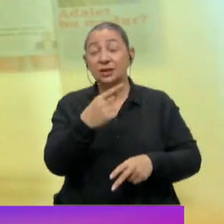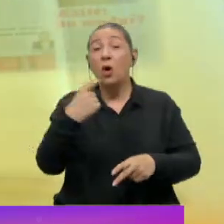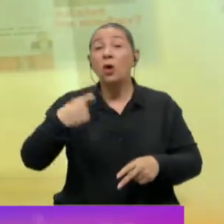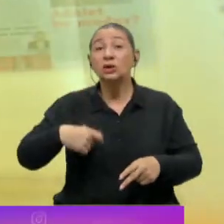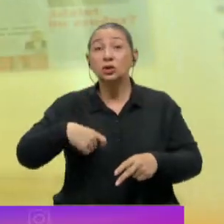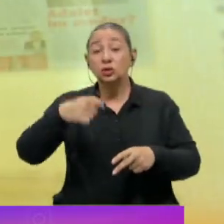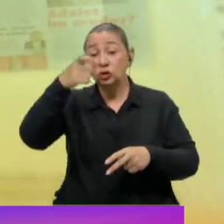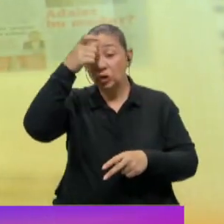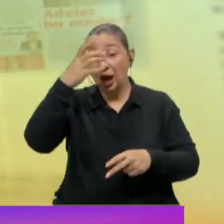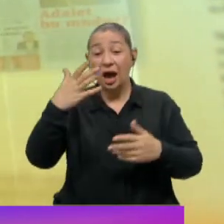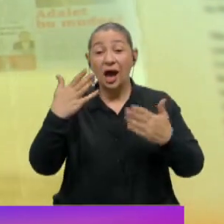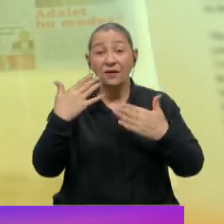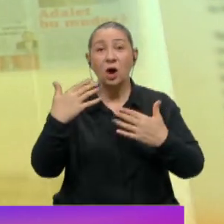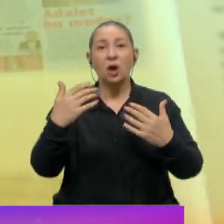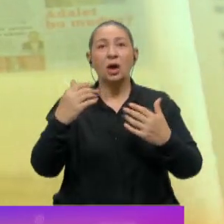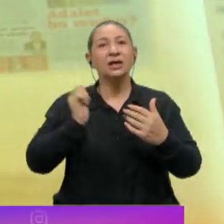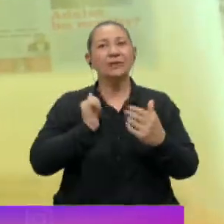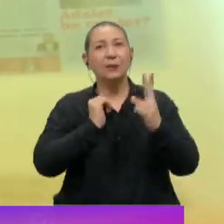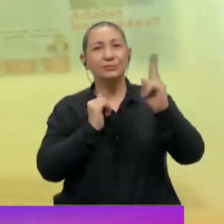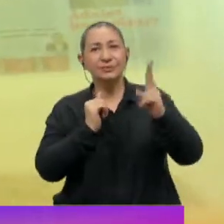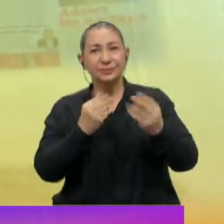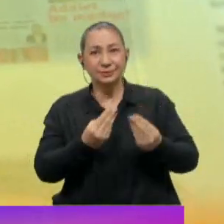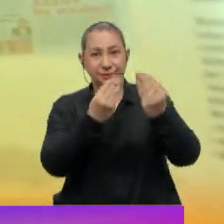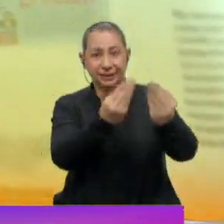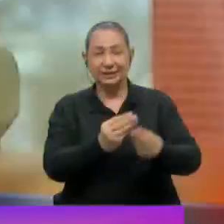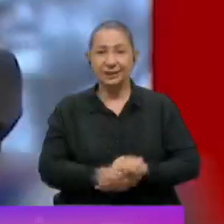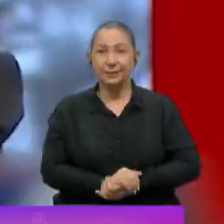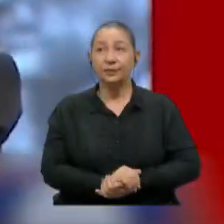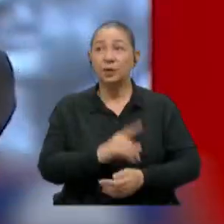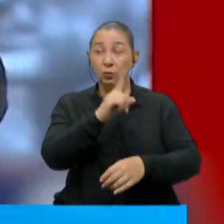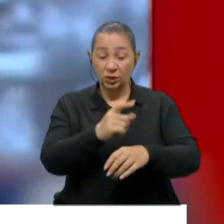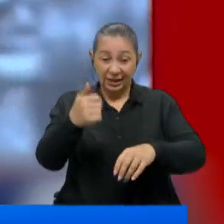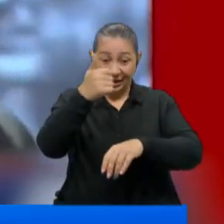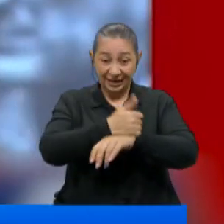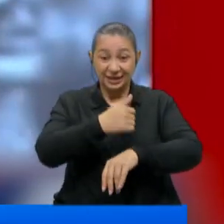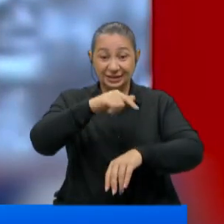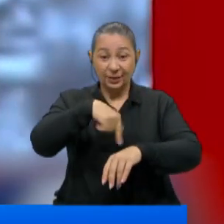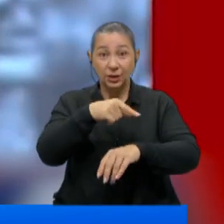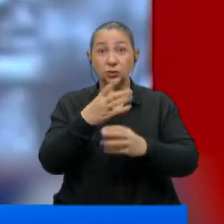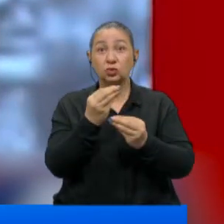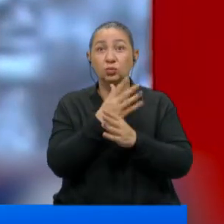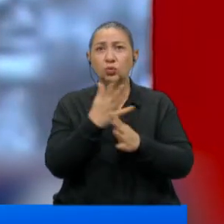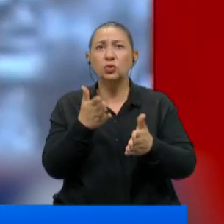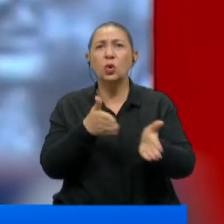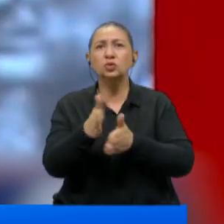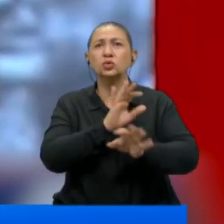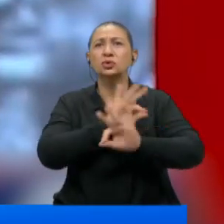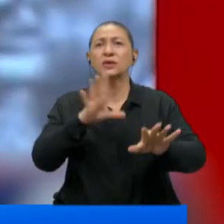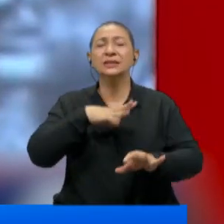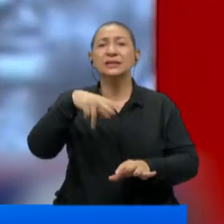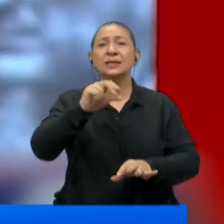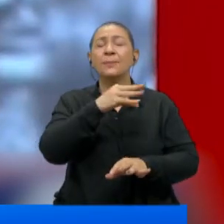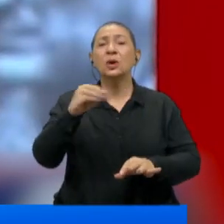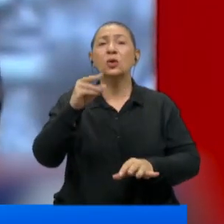Özellikle de Türk Hava Kuvvetleri'ne teslim edilirse. Bu iktidar döneminde büyük yolsuzluklar var. 80 milyon